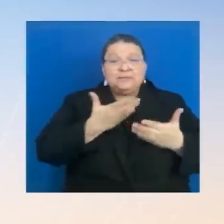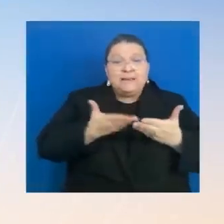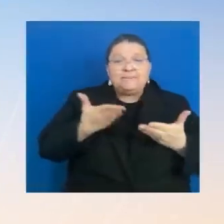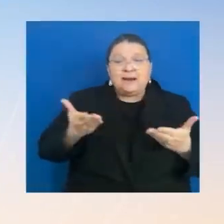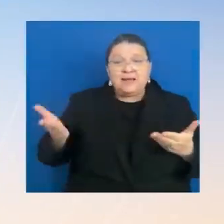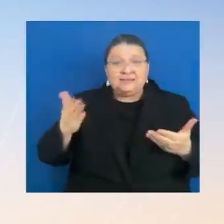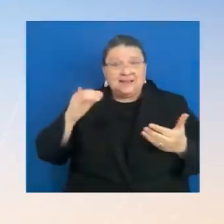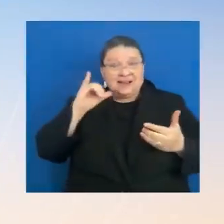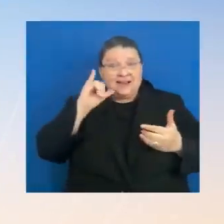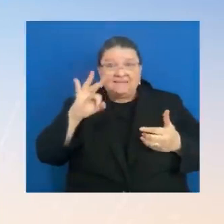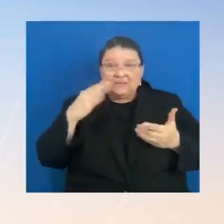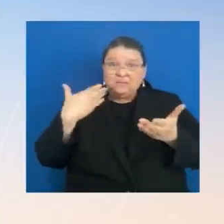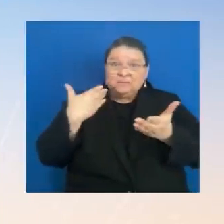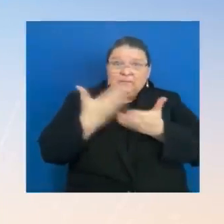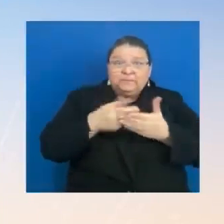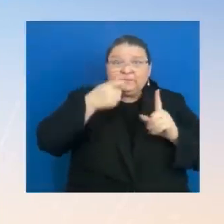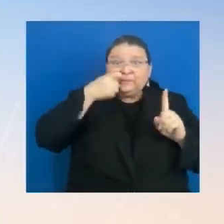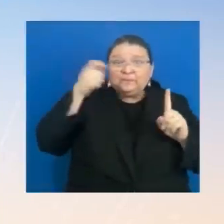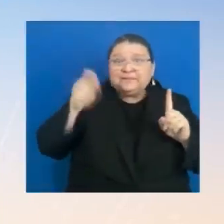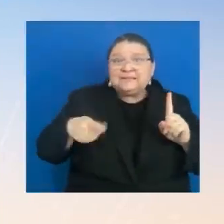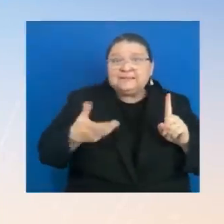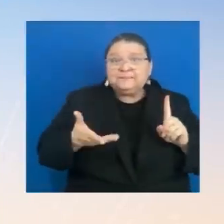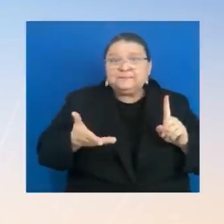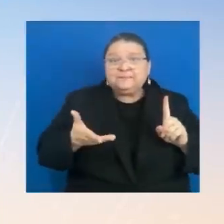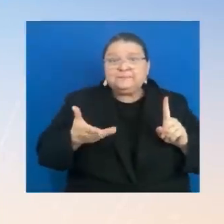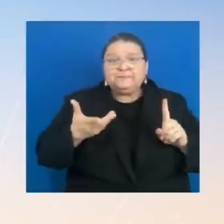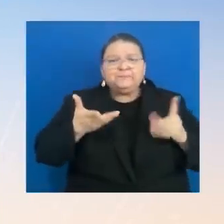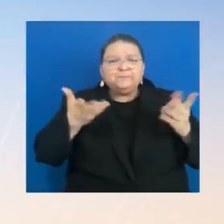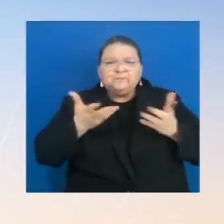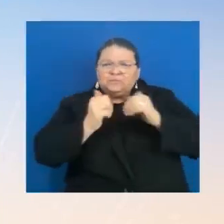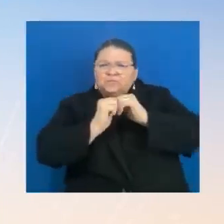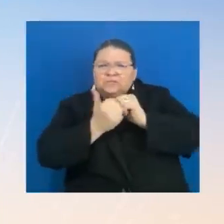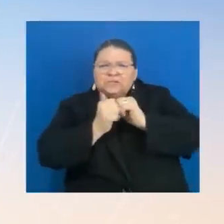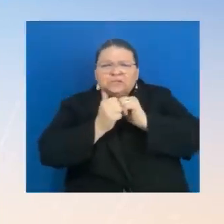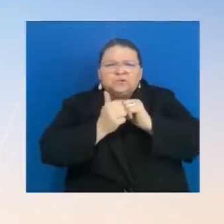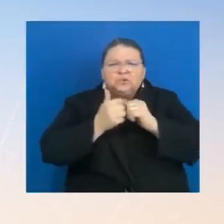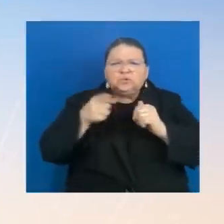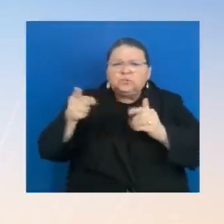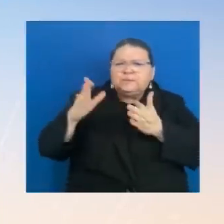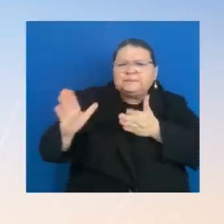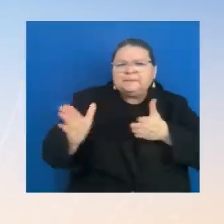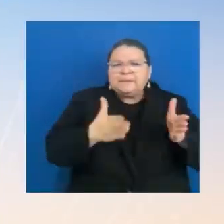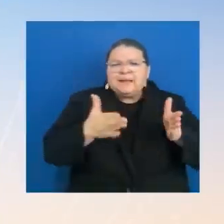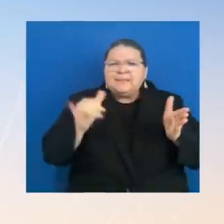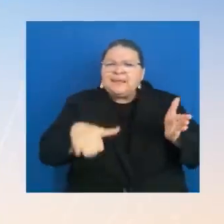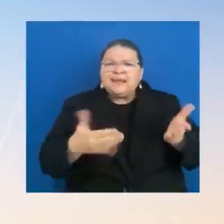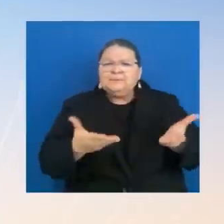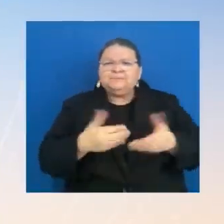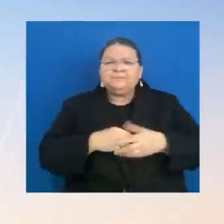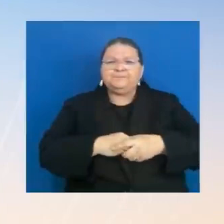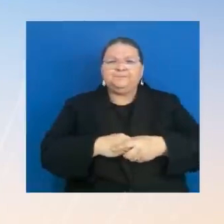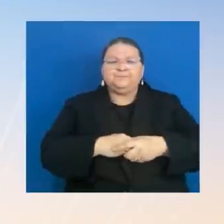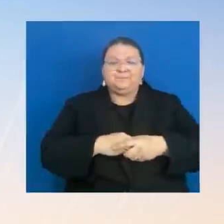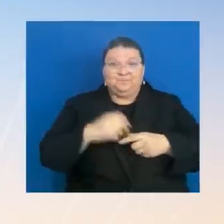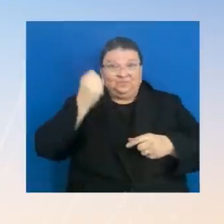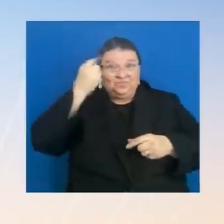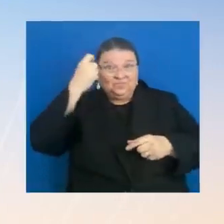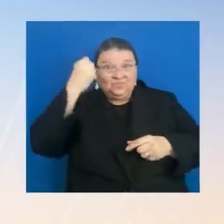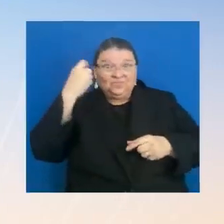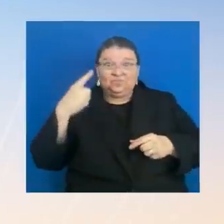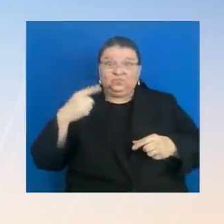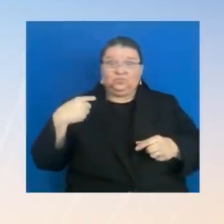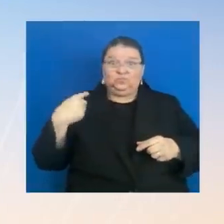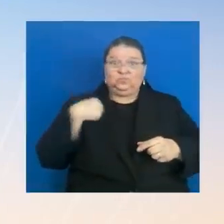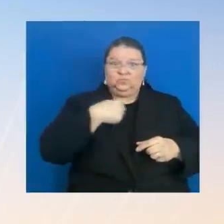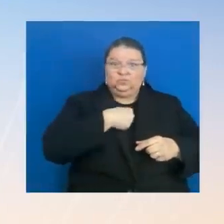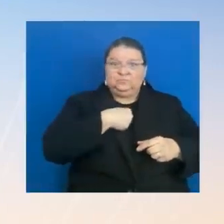thiết ở Ukraine khi được hỏi liệu Mỹ có đang khuyến khích các đối tác NATO khác chuyển giao máy bay chiến đấu hay không? Biden đã từ chối đề